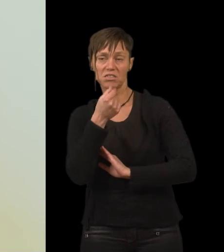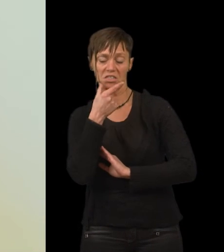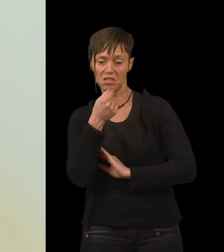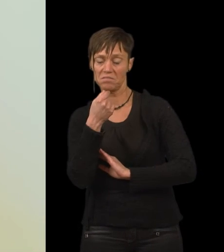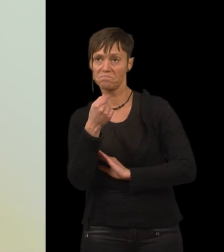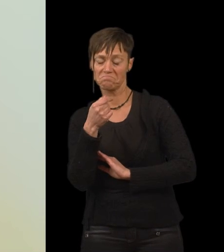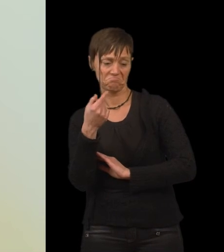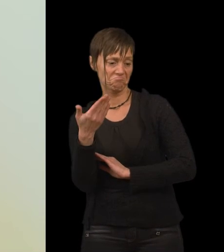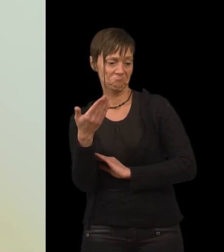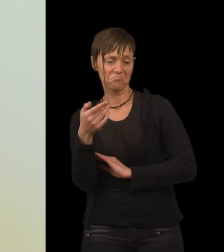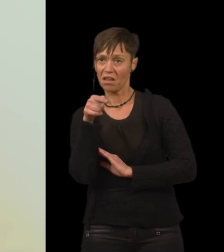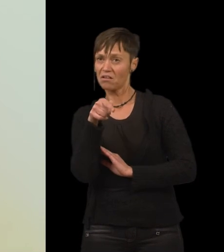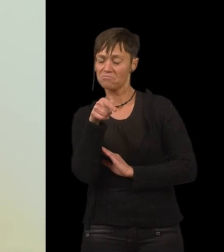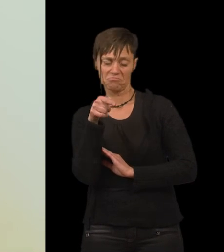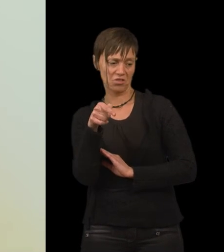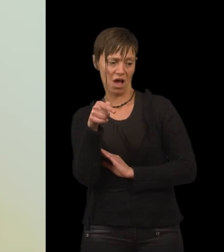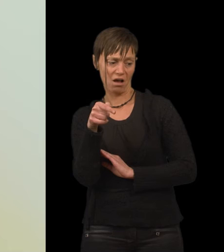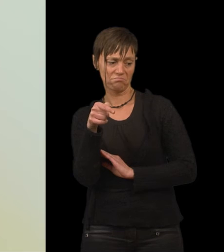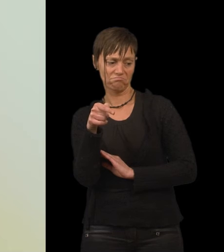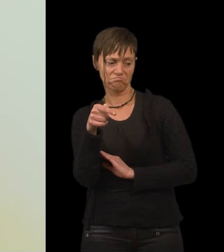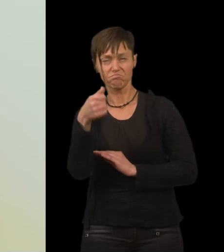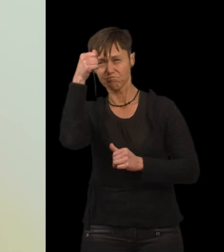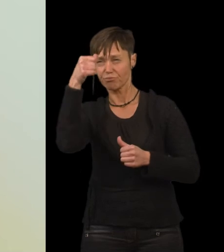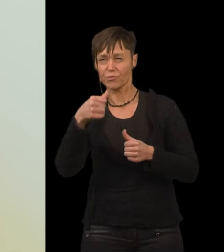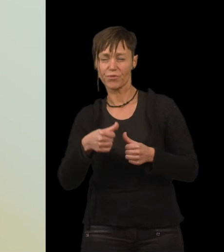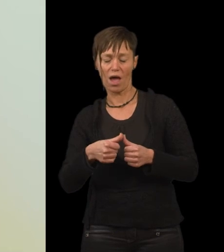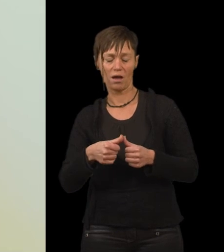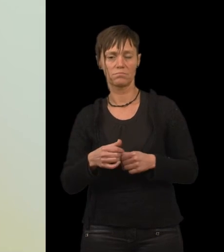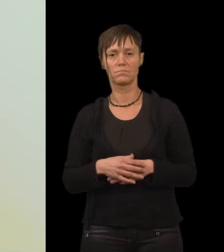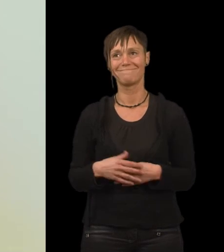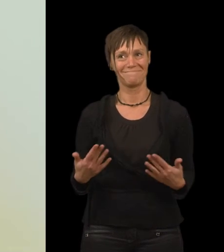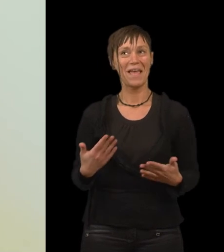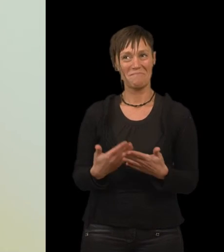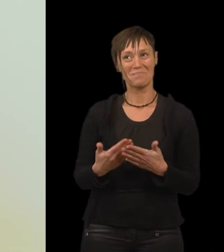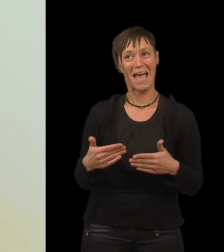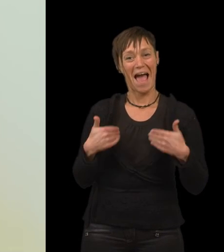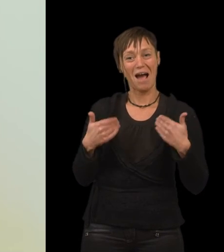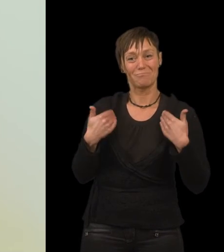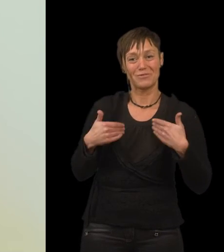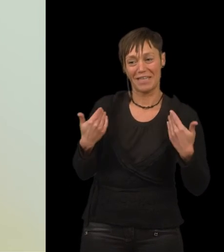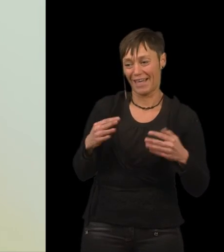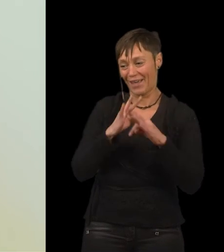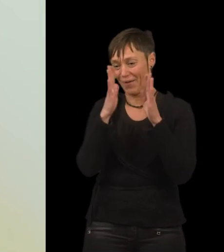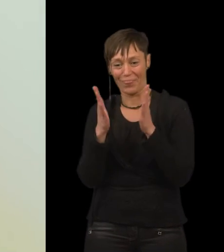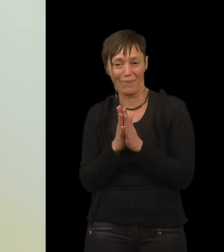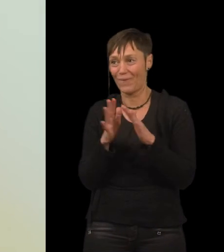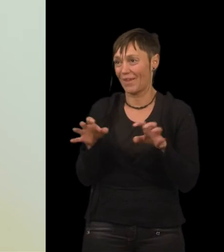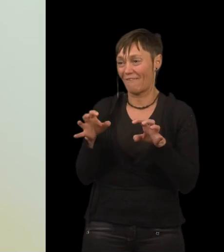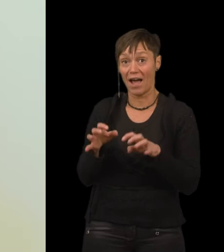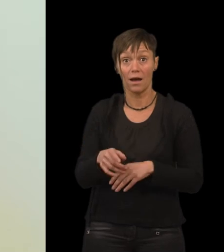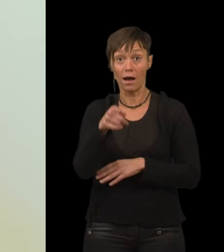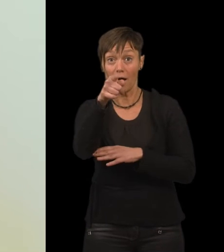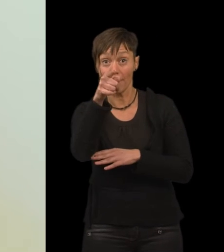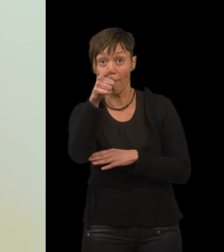trouvé qu'effectivement, on avait une facilité de communication. Et c'est certainement ça que je